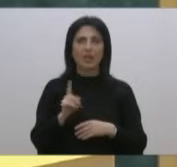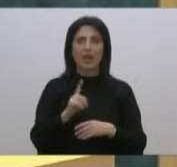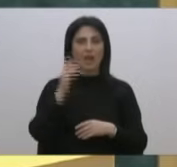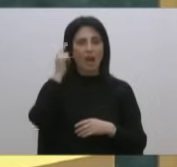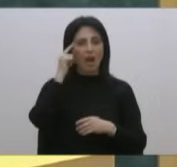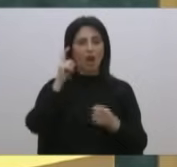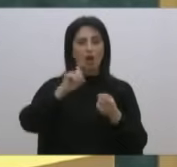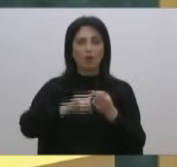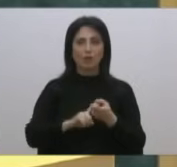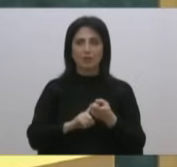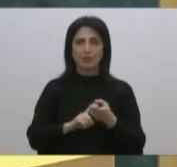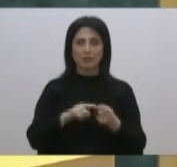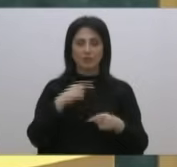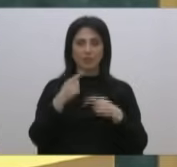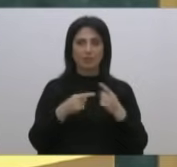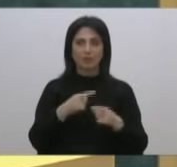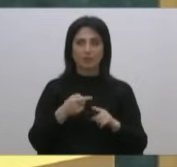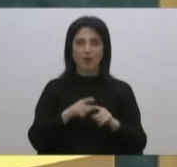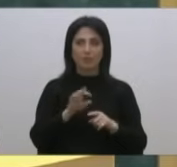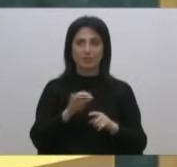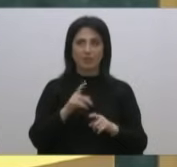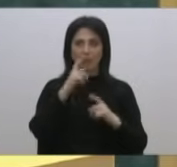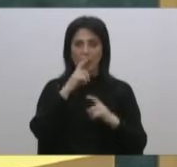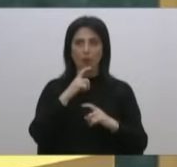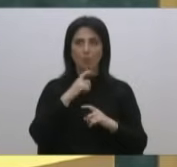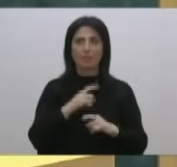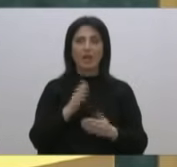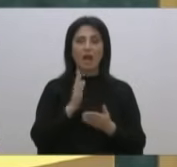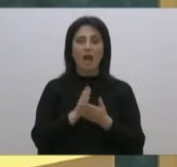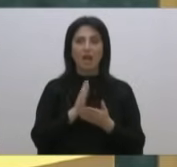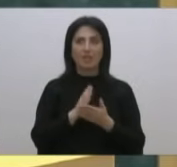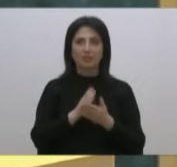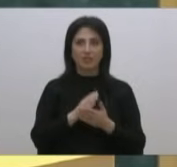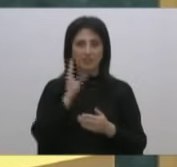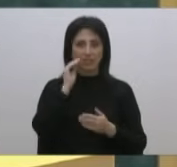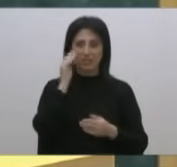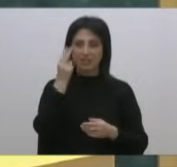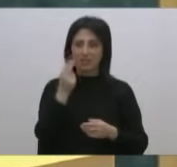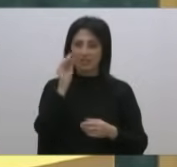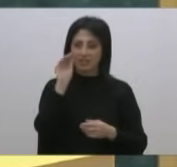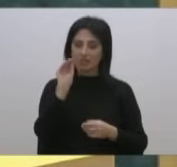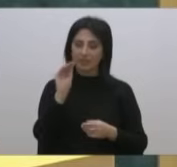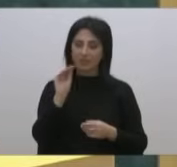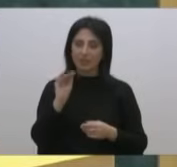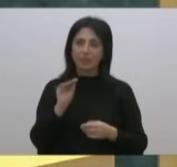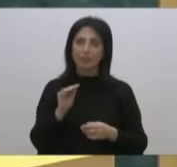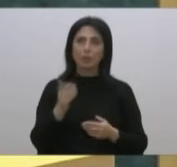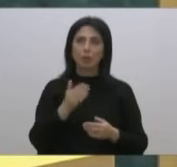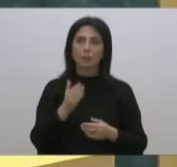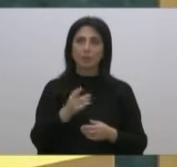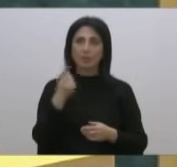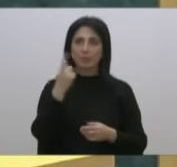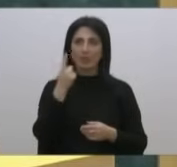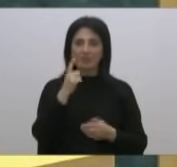რა ლოგიკაზე დაფუძნებით საუბრობთ ხოლმე ამაზე გაუგებარია. არსებობს რიცხვები. არსებობს რიცხვები,